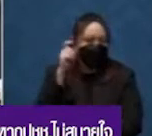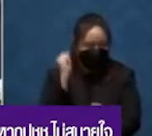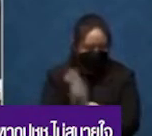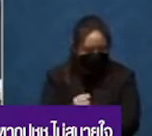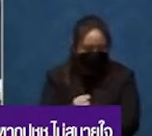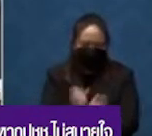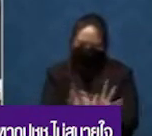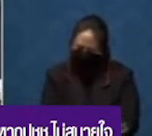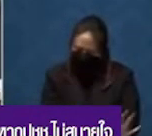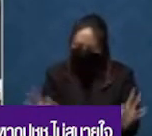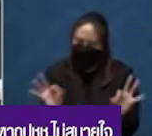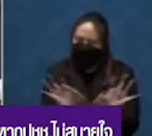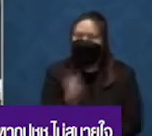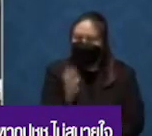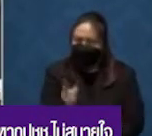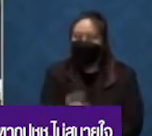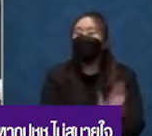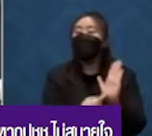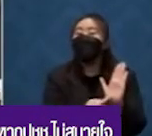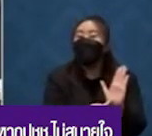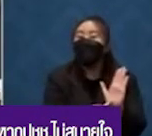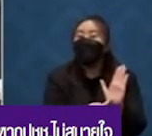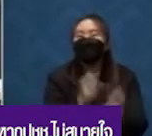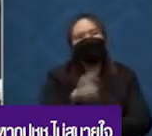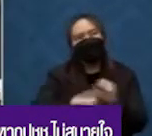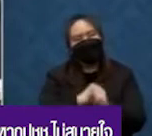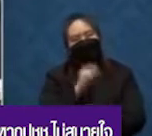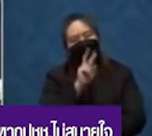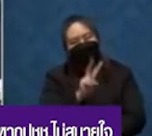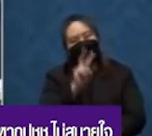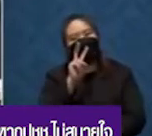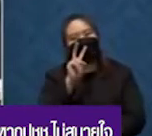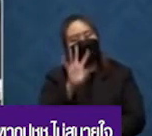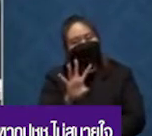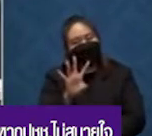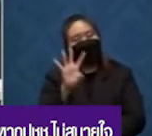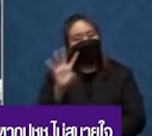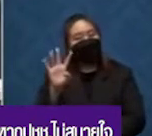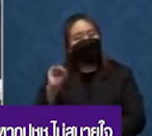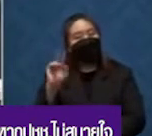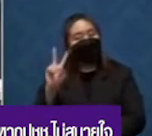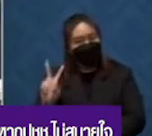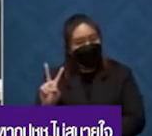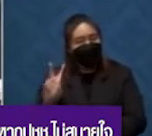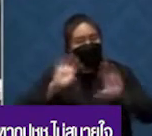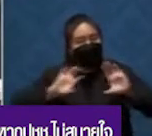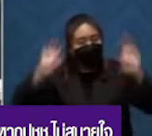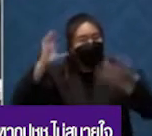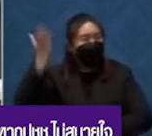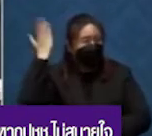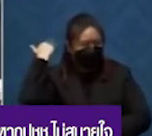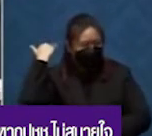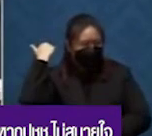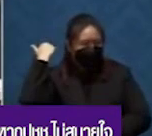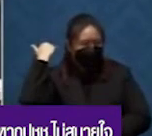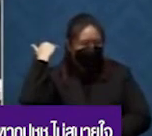มไม่ได้มีเจตนาขายชาติส่วนที่เกรงว่าคนต่างชาติจะซื้อที่ดินจำนวนมากเป็นผืนใหญ่ก็จะมีการออกกฎเก